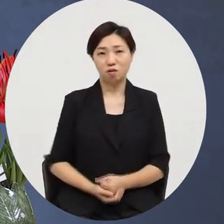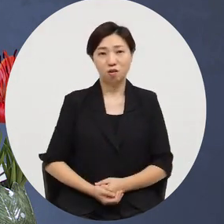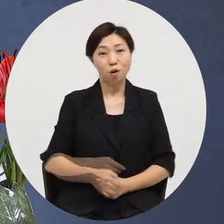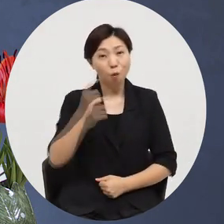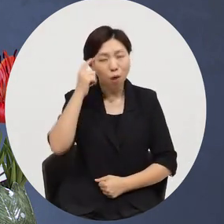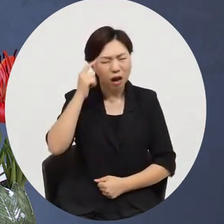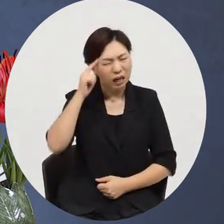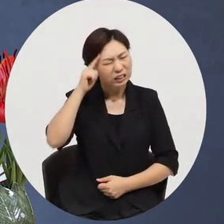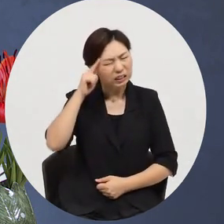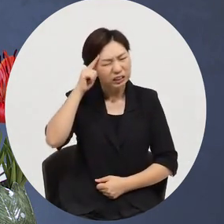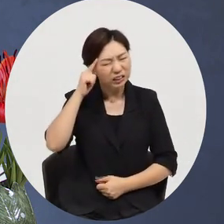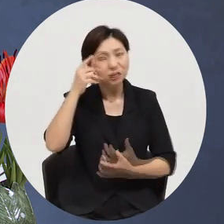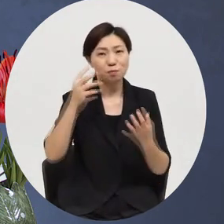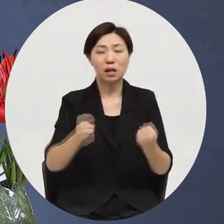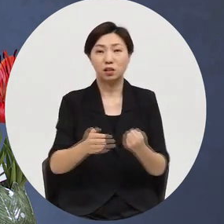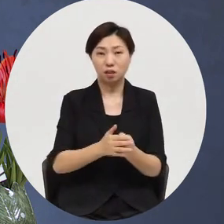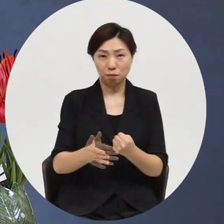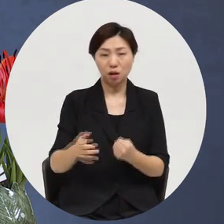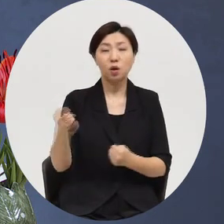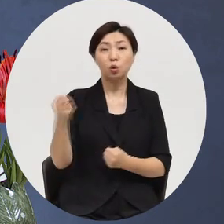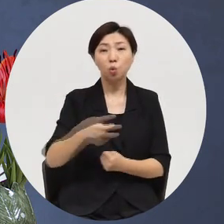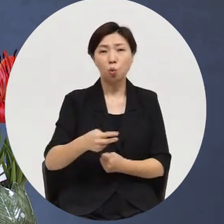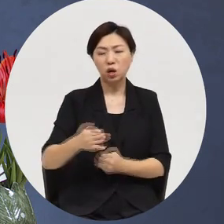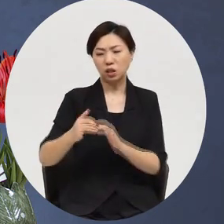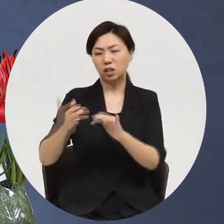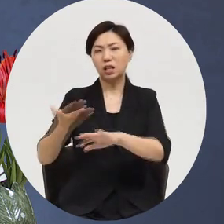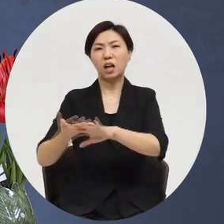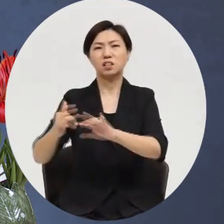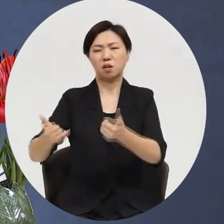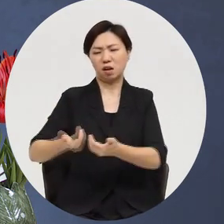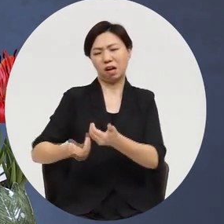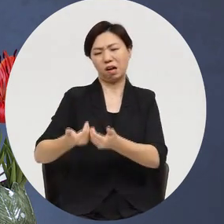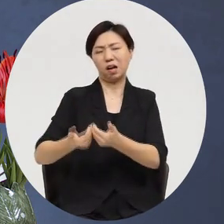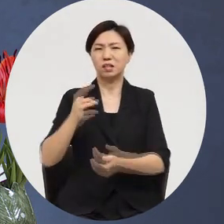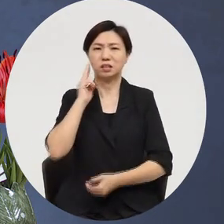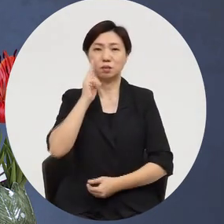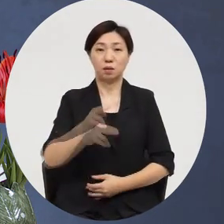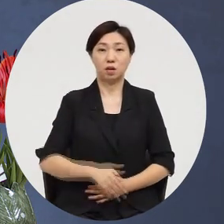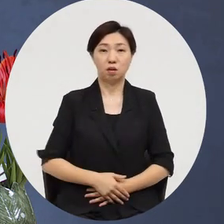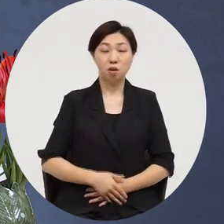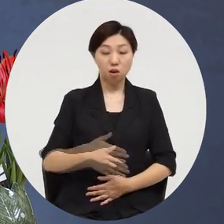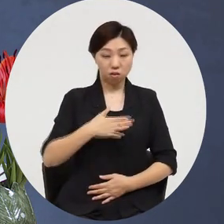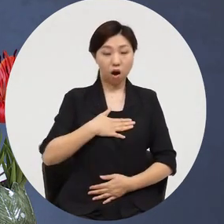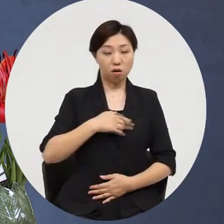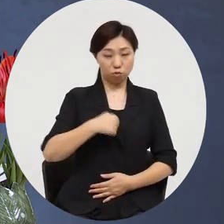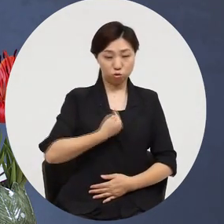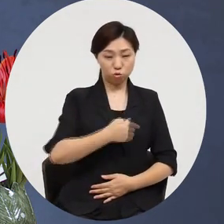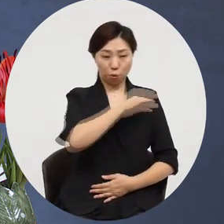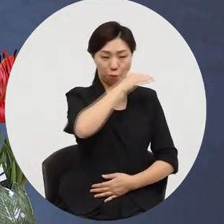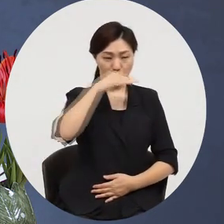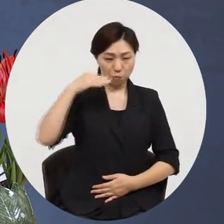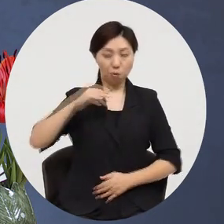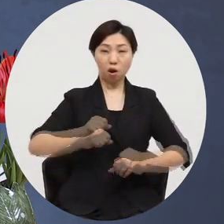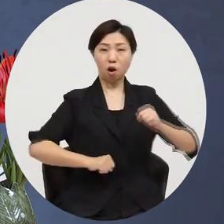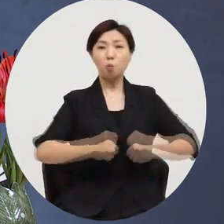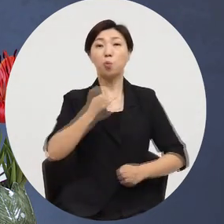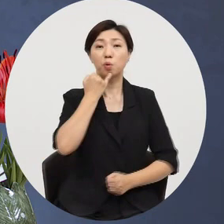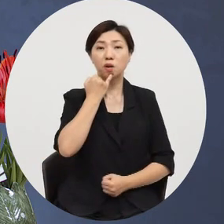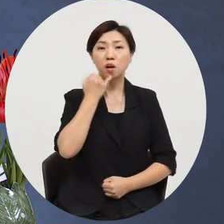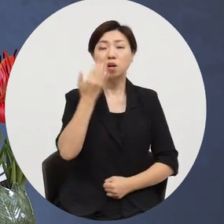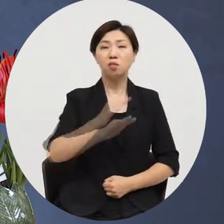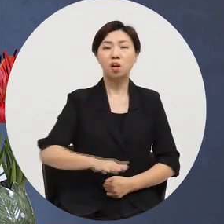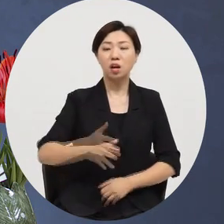신경을 너무 많이 쓰기 때문에. 그리고 사람하고 갈등이 심해. 자기가 그냥 그렇게 하면 되는데 자꾸